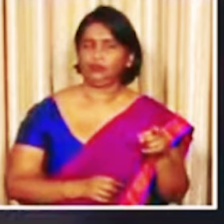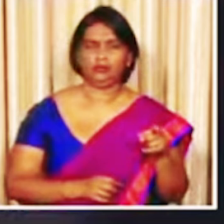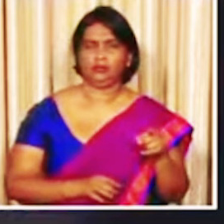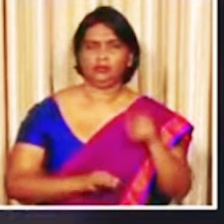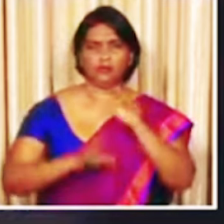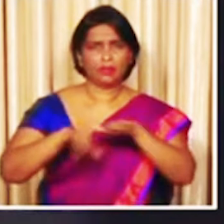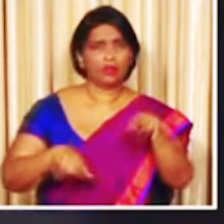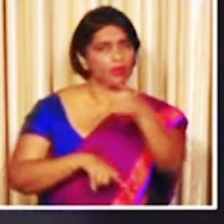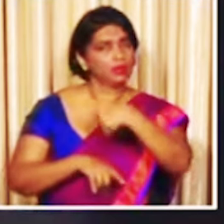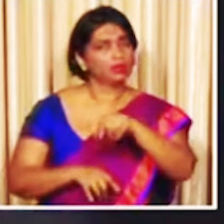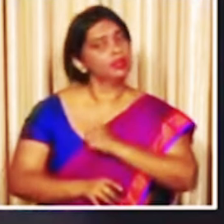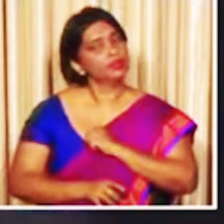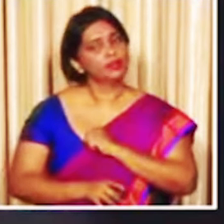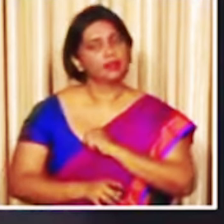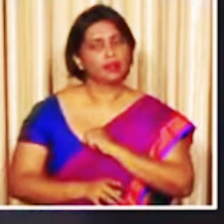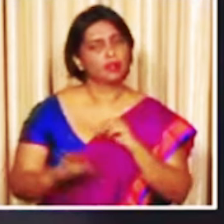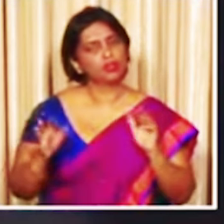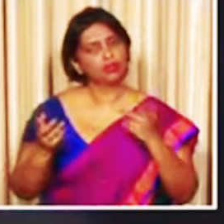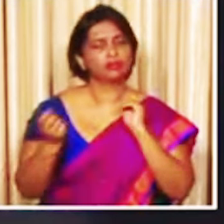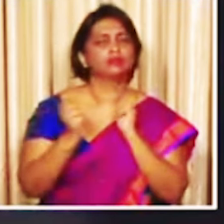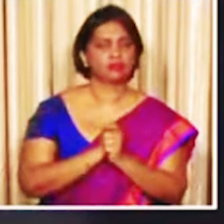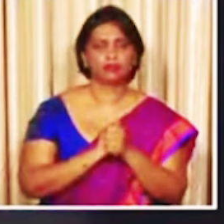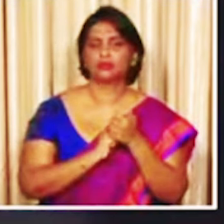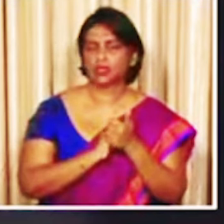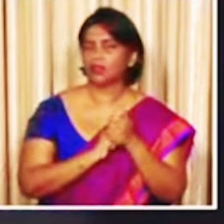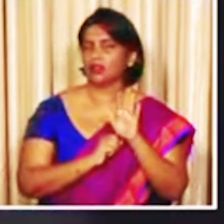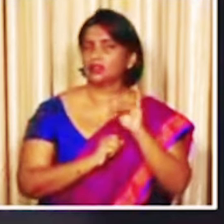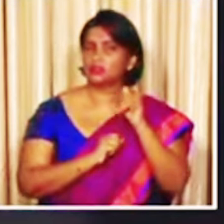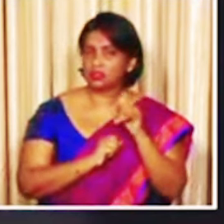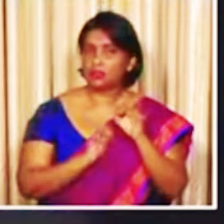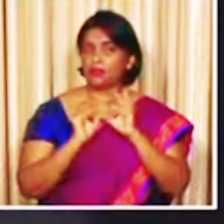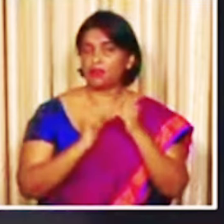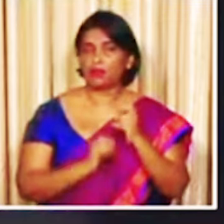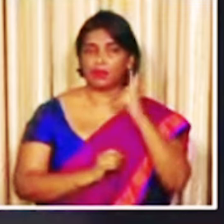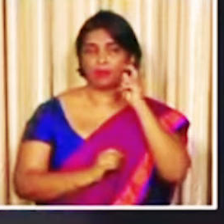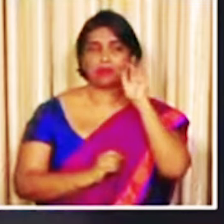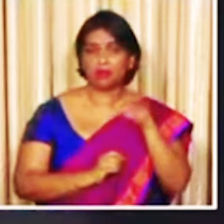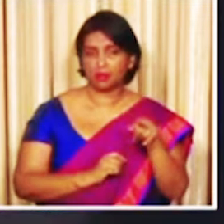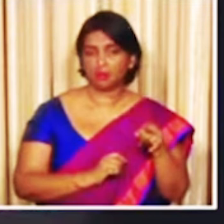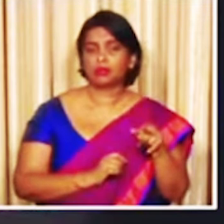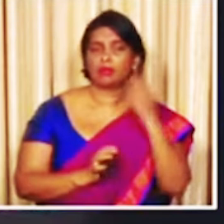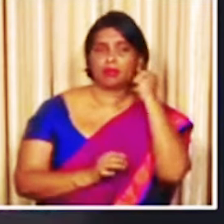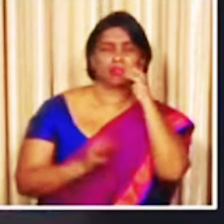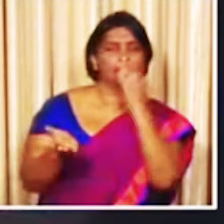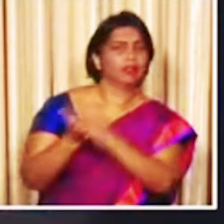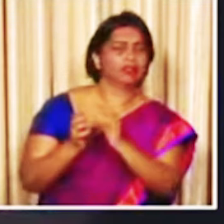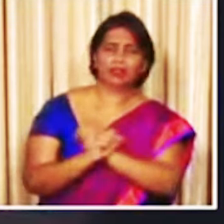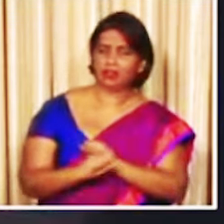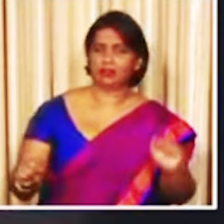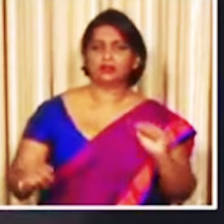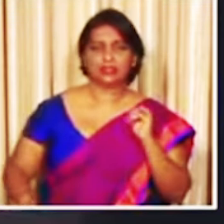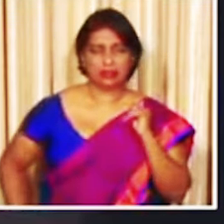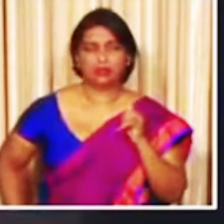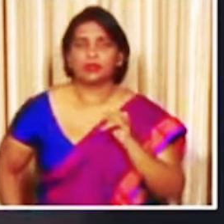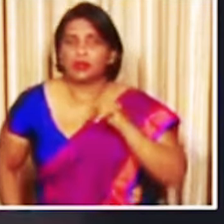දරුවන්ගේ කැමැත්ත පරිදි කියන එක වගේ හෝ වෙනස් වෙනවා නම් සුදුසුයි කියලා. මොකද සමහරවිට පවුලේ වැඩිමල් පිරිමි ළමයා ඒ දෙමව්පියොන්ට සලකලත් නැතුව ඇති.